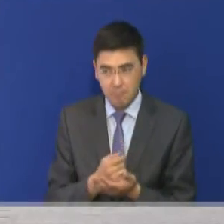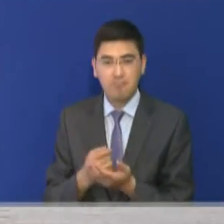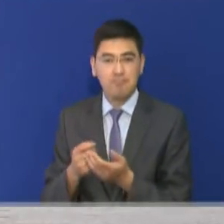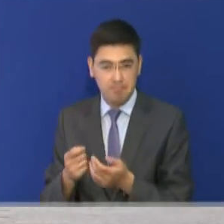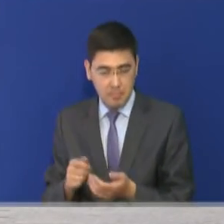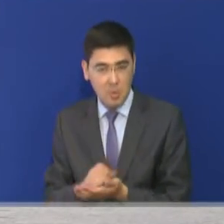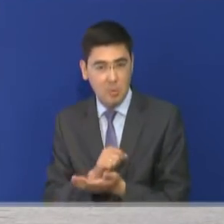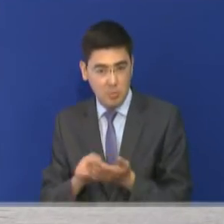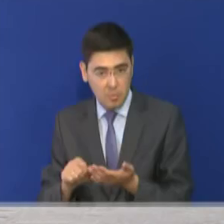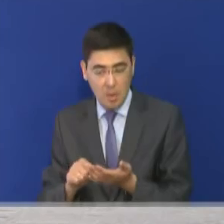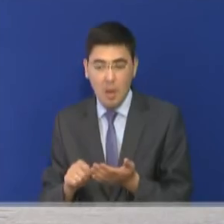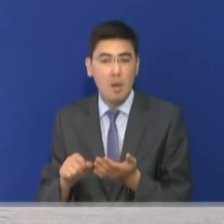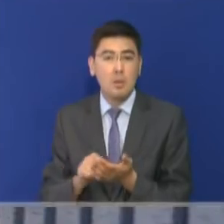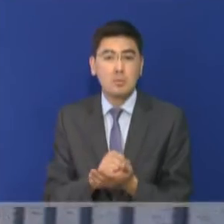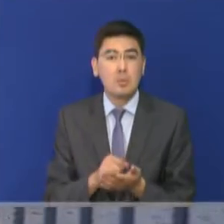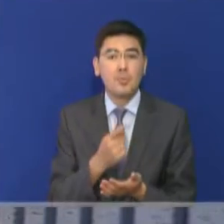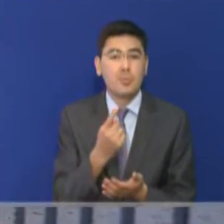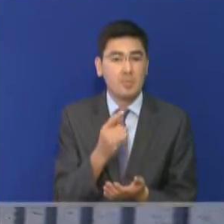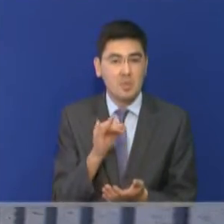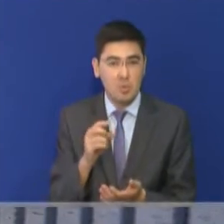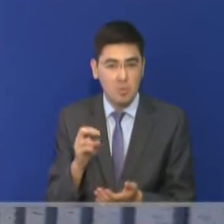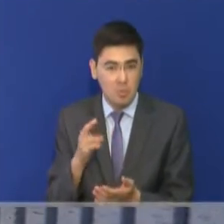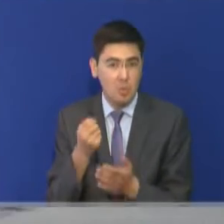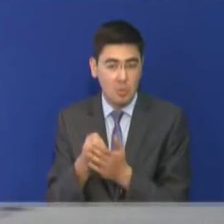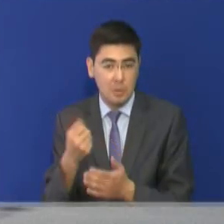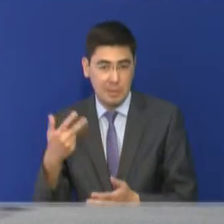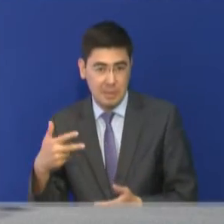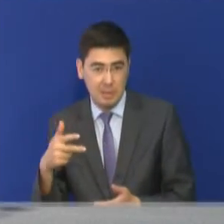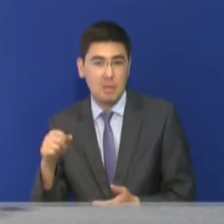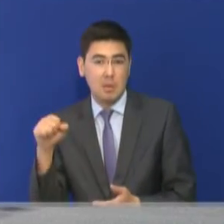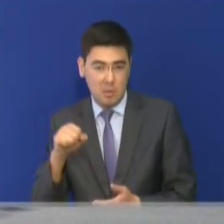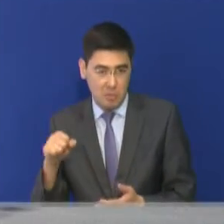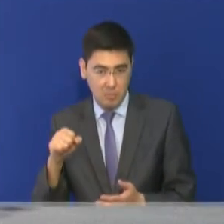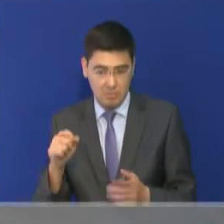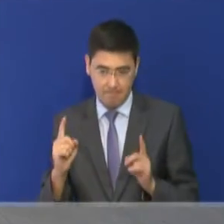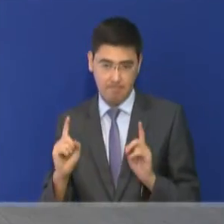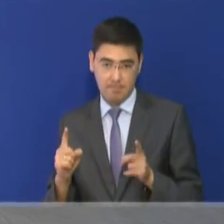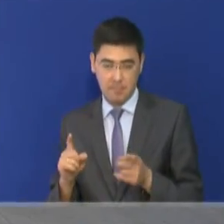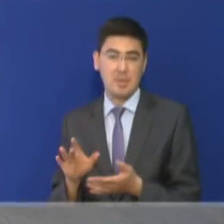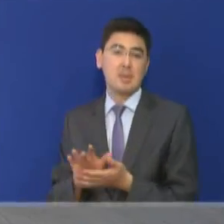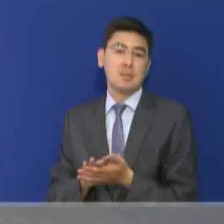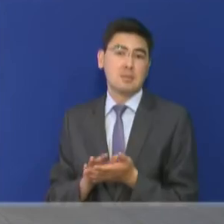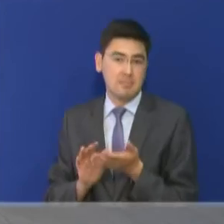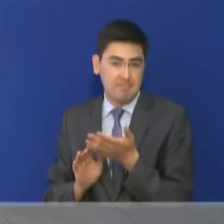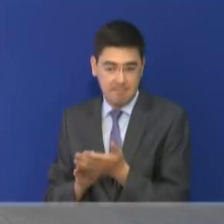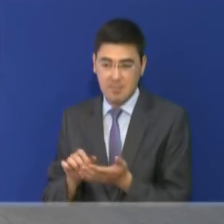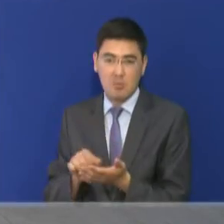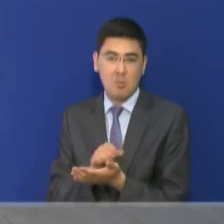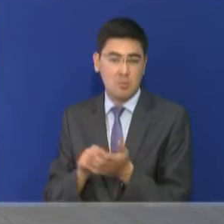нет. Прием производится с 1 июня по 30 августа. С прошлого года подача заявлений и соответствующих